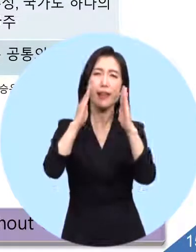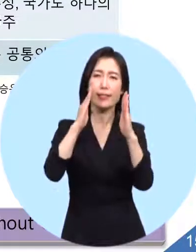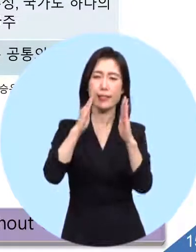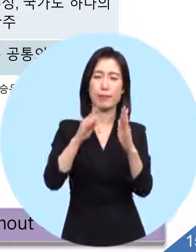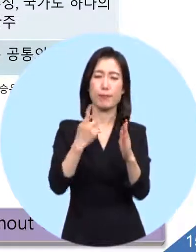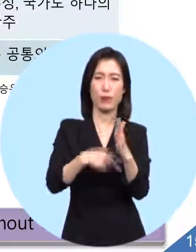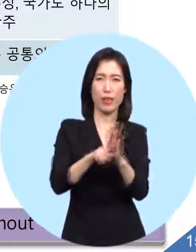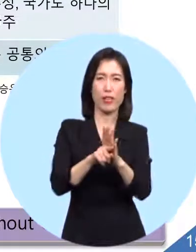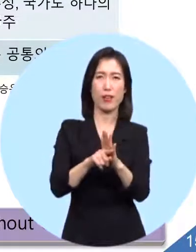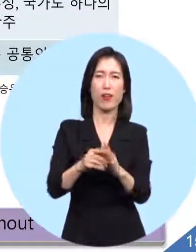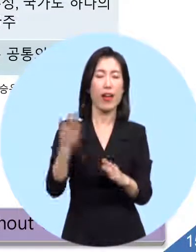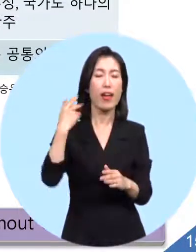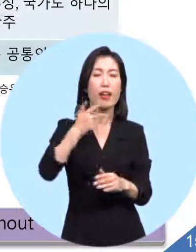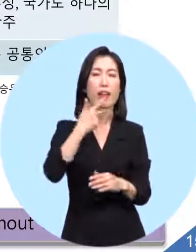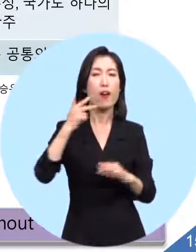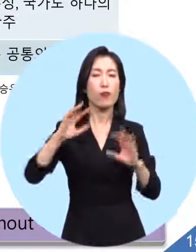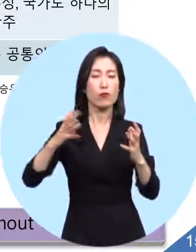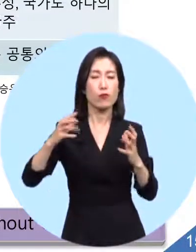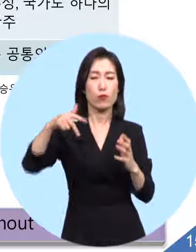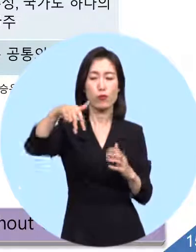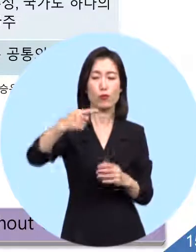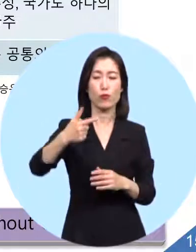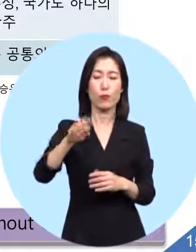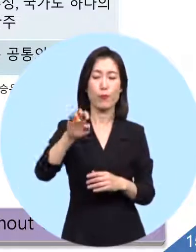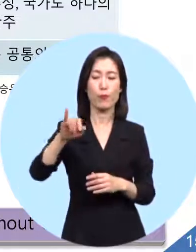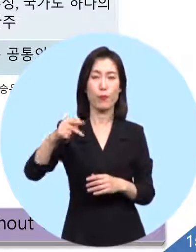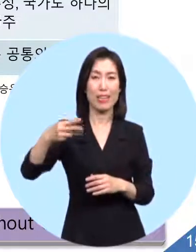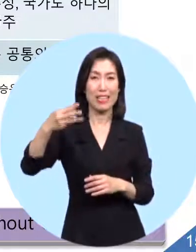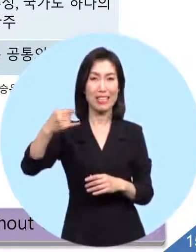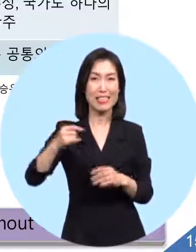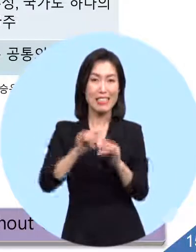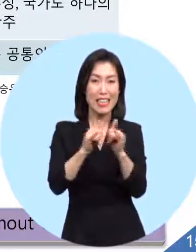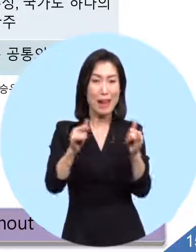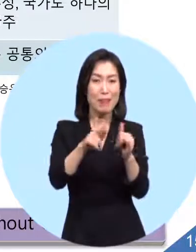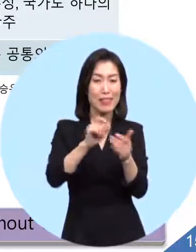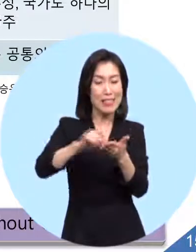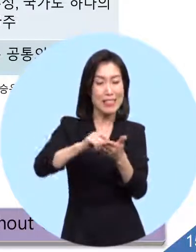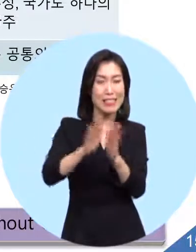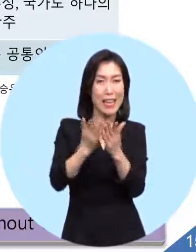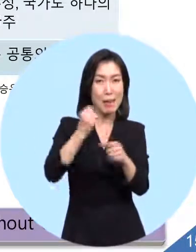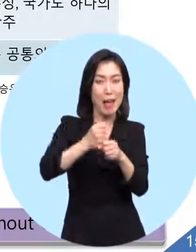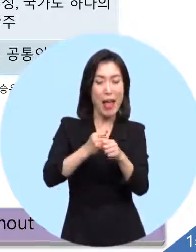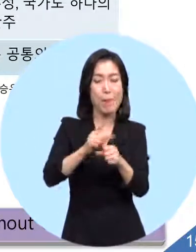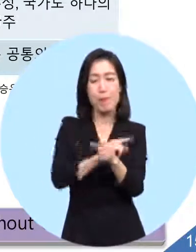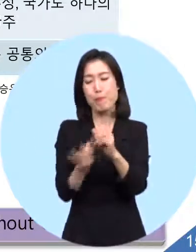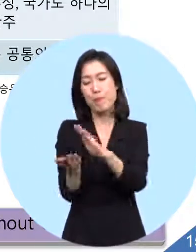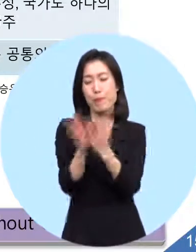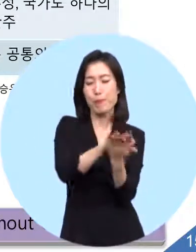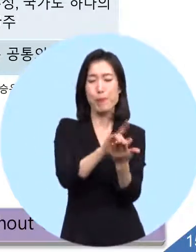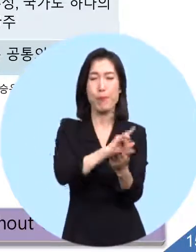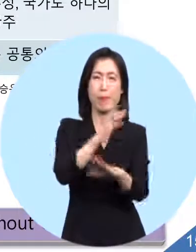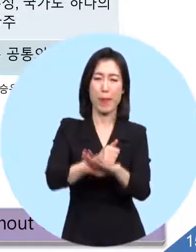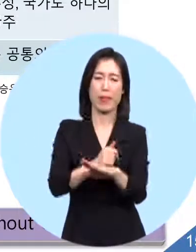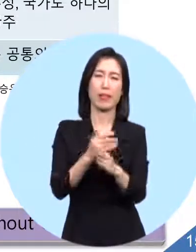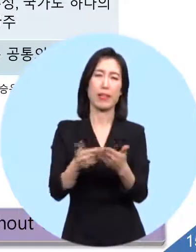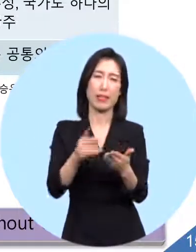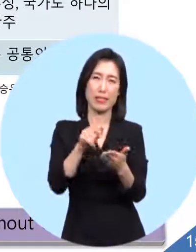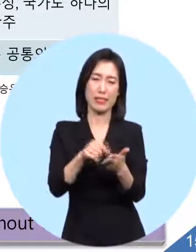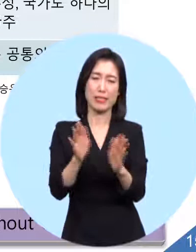질서를 쓴 영국의 존 필드의 그 교재 뒷부분에 저렇게 나옵니다. 평생교육의 새로운